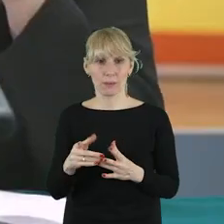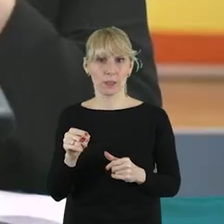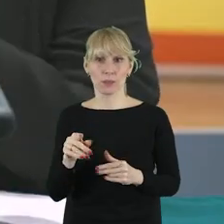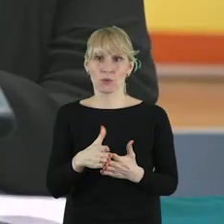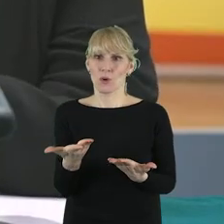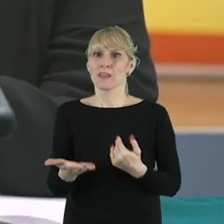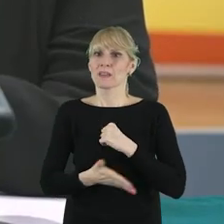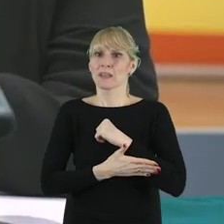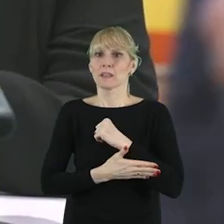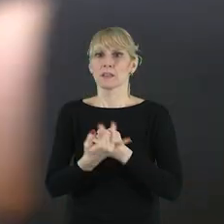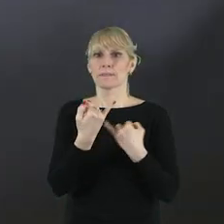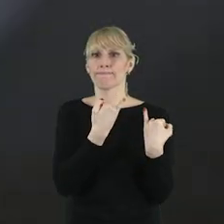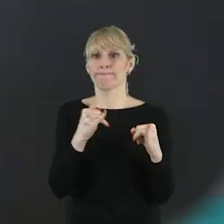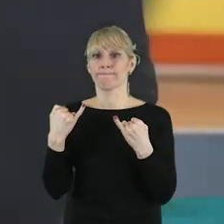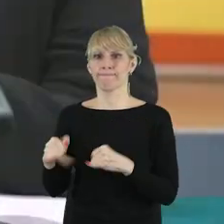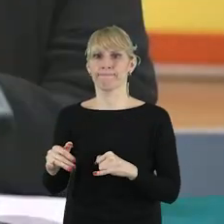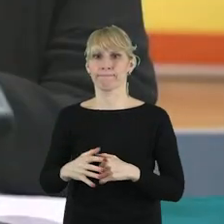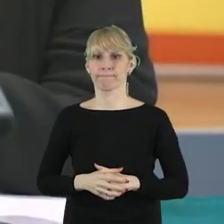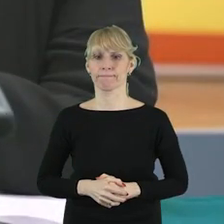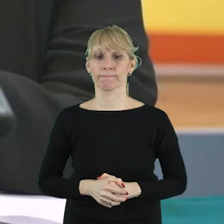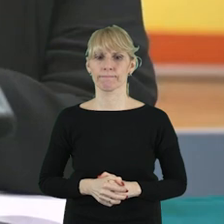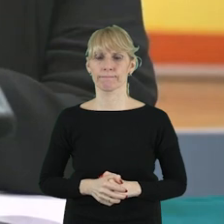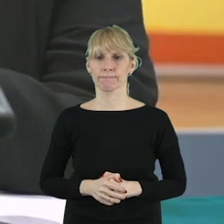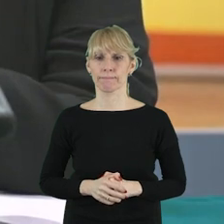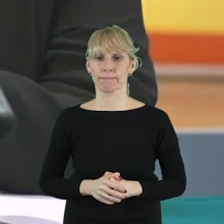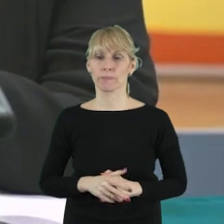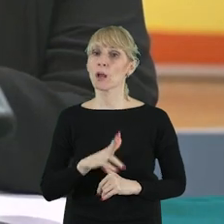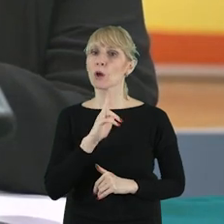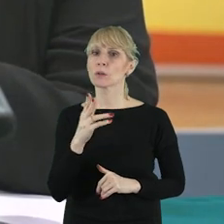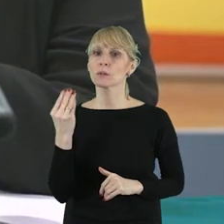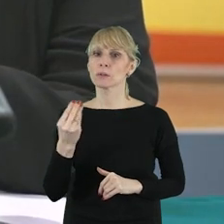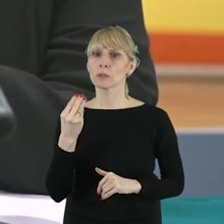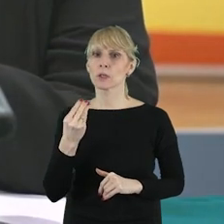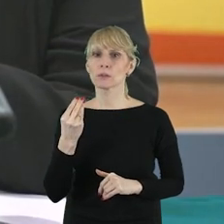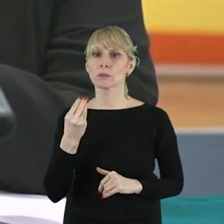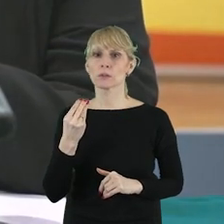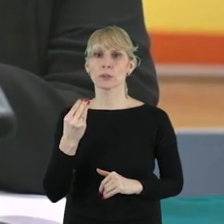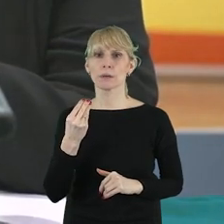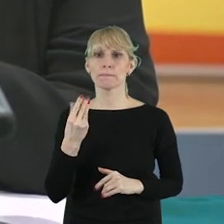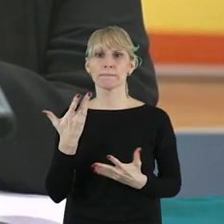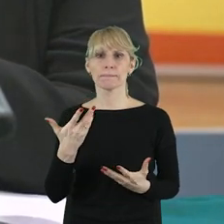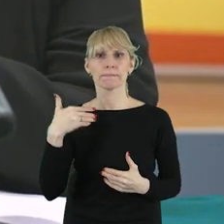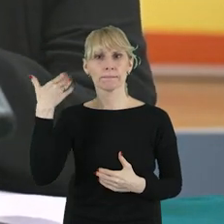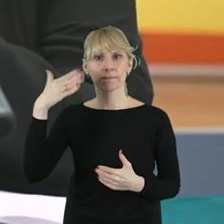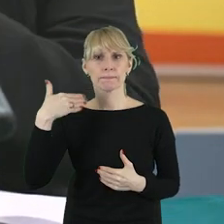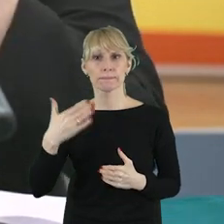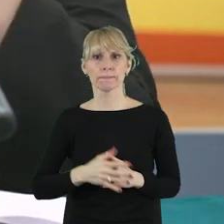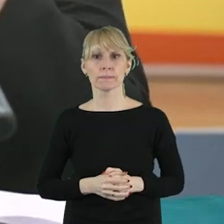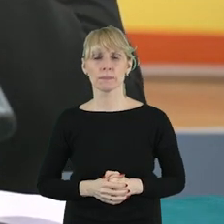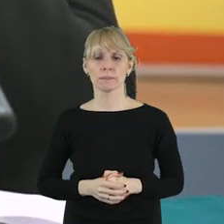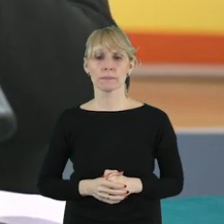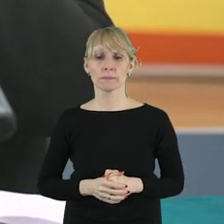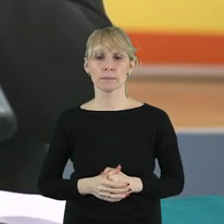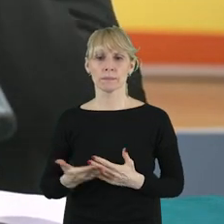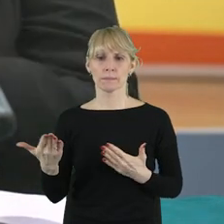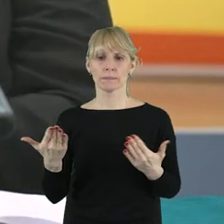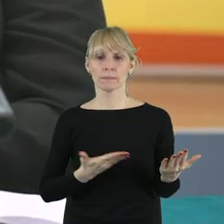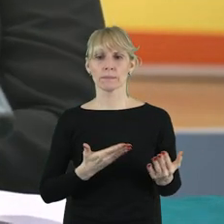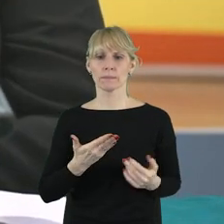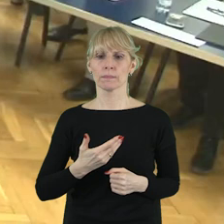Dziękuję bardzo. Czy ktoś z państwa radnych jeszcze chciałby zabrać głos w tej dyskusji? Proszę bardzo, pani dyrektor Magdalena Mrozik.